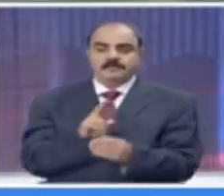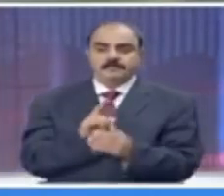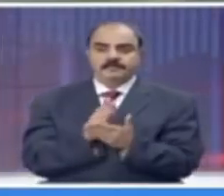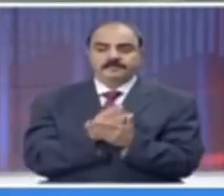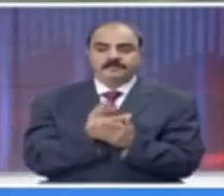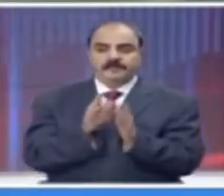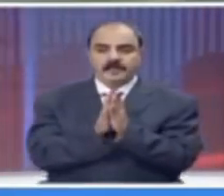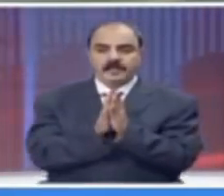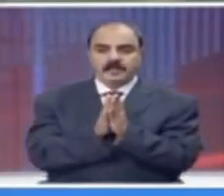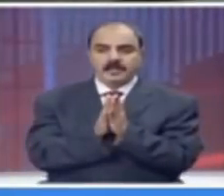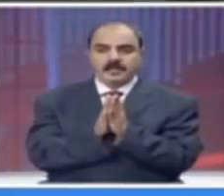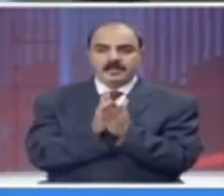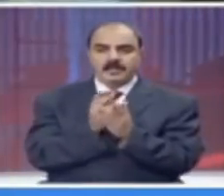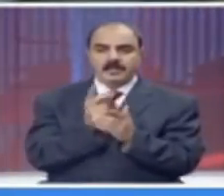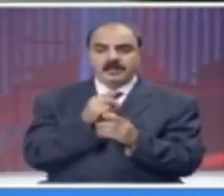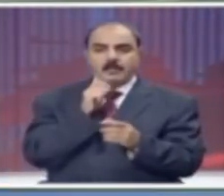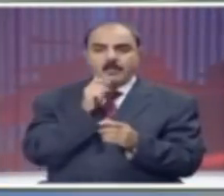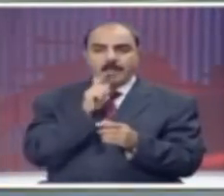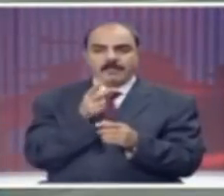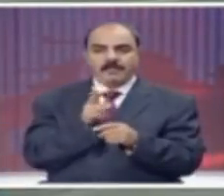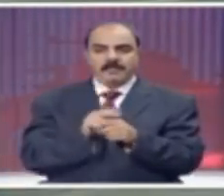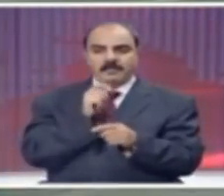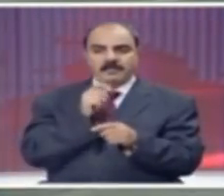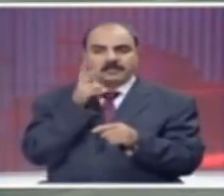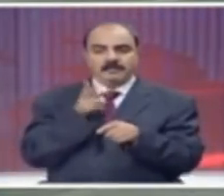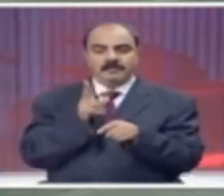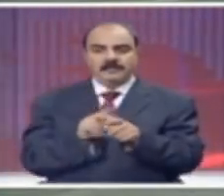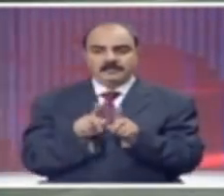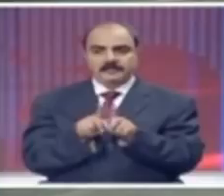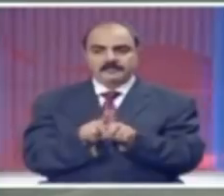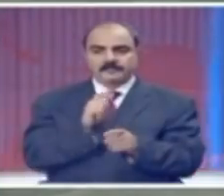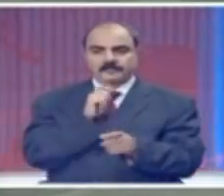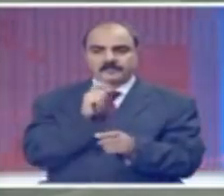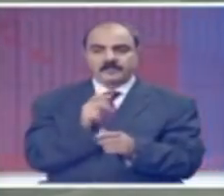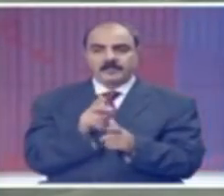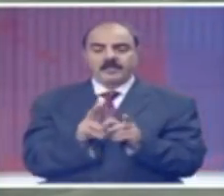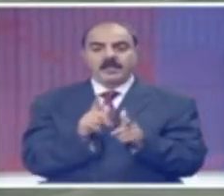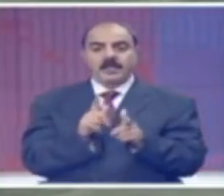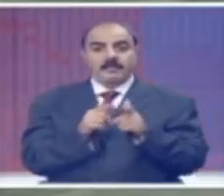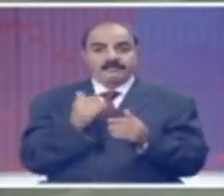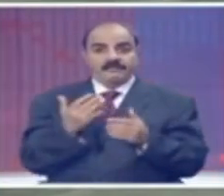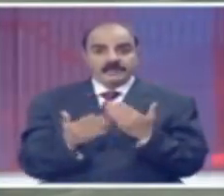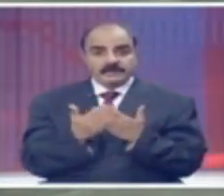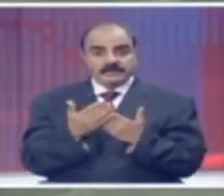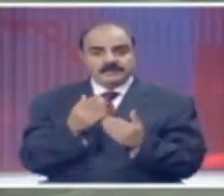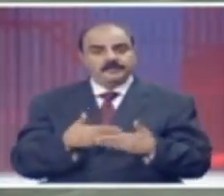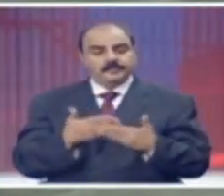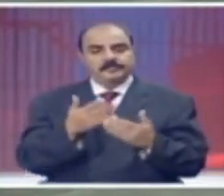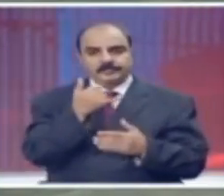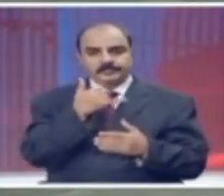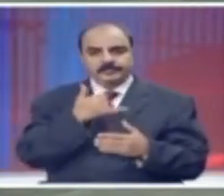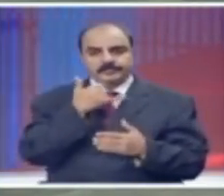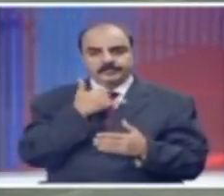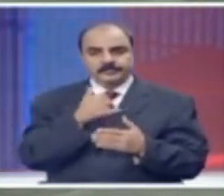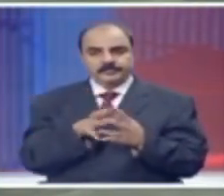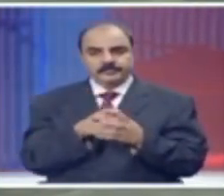معك محمد عبد الله زميلنا ومراسل أخبار مصر كنت معنا مباشرة من واشنطن سنكون معك في